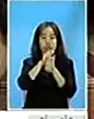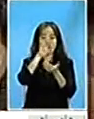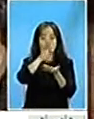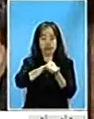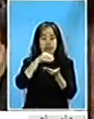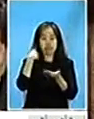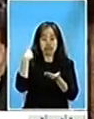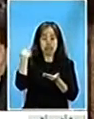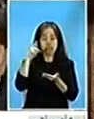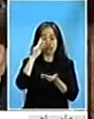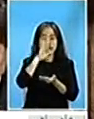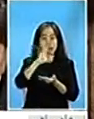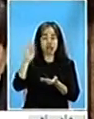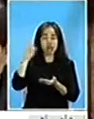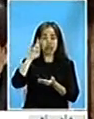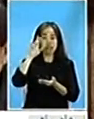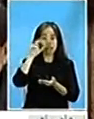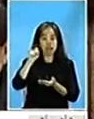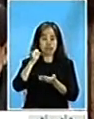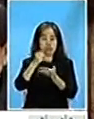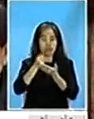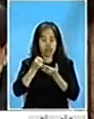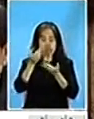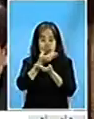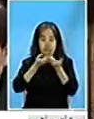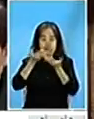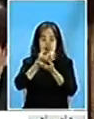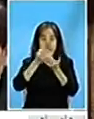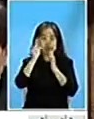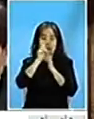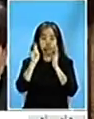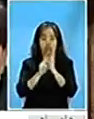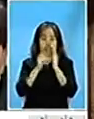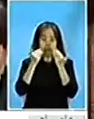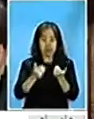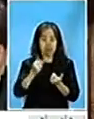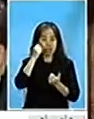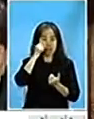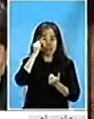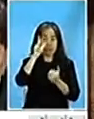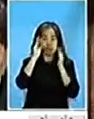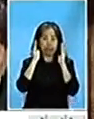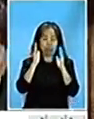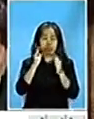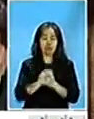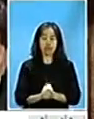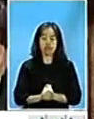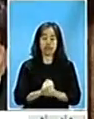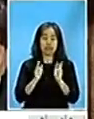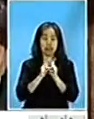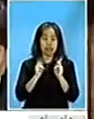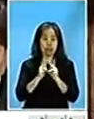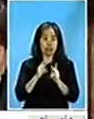น์ต่อสภาแห่งนี้ในการที่จะเราพิจารณากฎหมายฉบับนี้ไปอีก3วันด้วยกันกรรมาธิการเอง